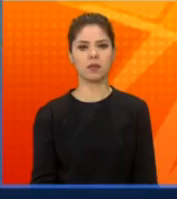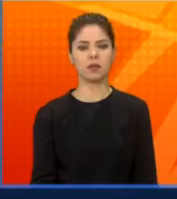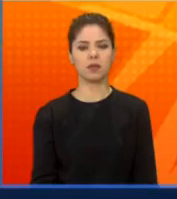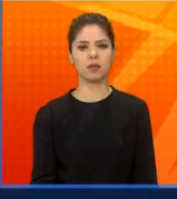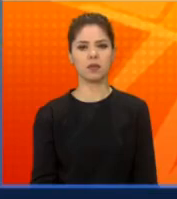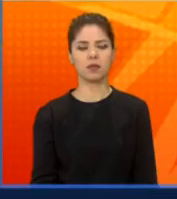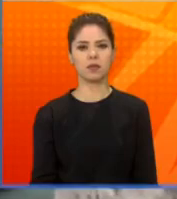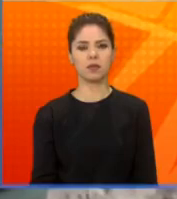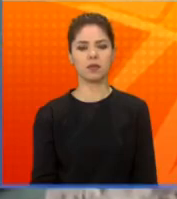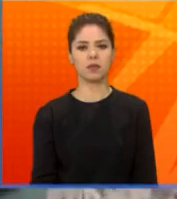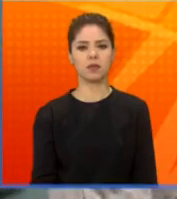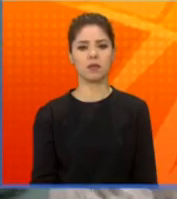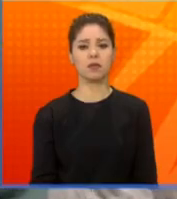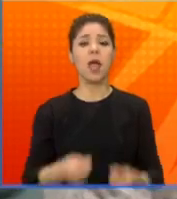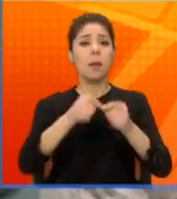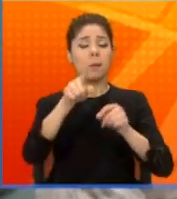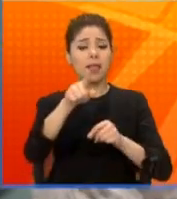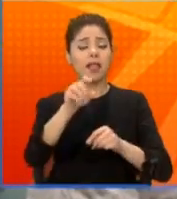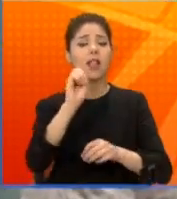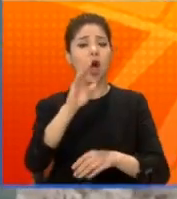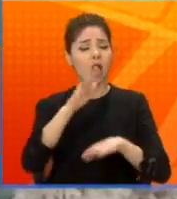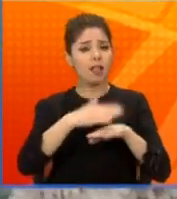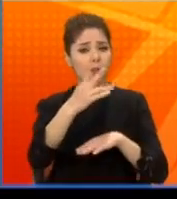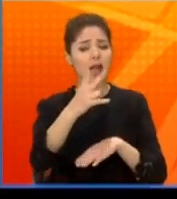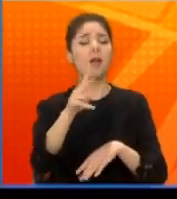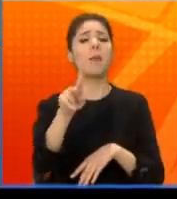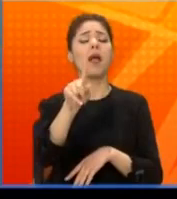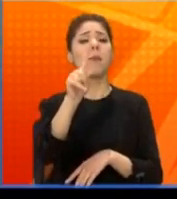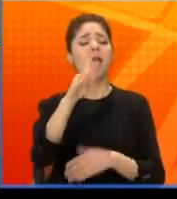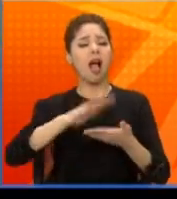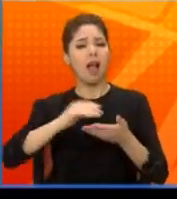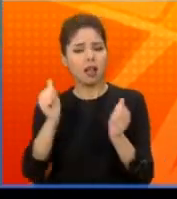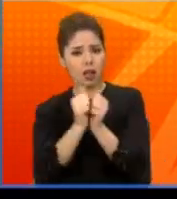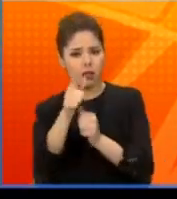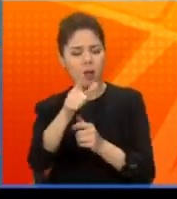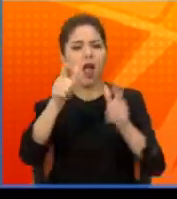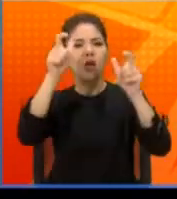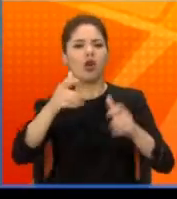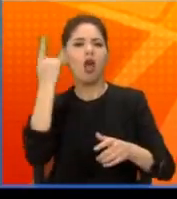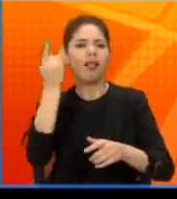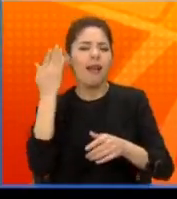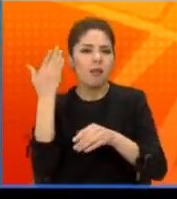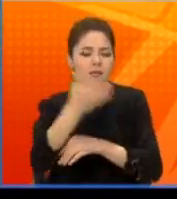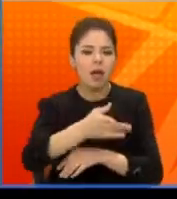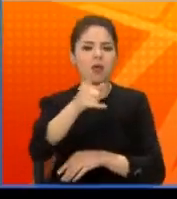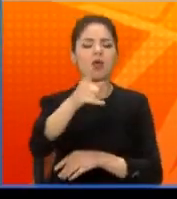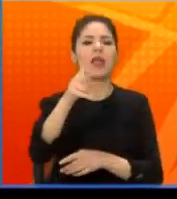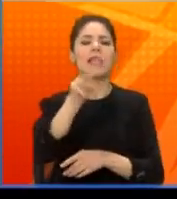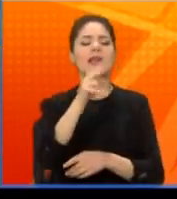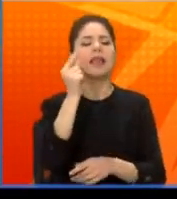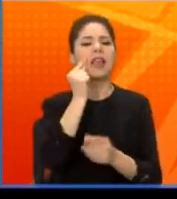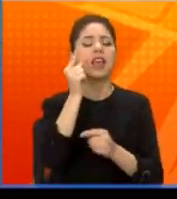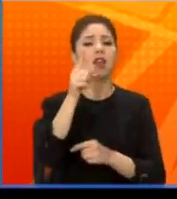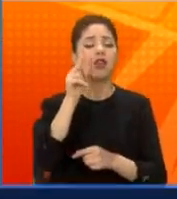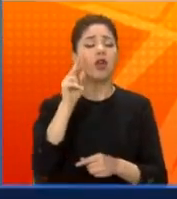canavarı tarzında. Bitlis'te öğretmenlik yapan Mehmet Şeşen bir arkadaşıyla göl kenarında gezintiye çıkmıştı. İkili